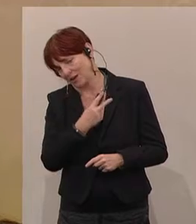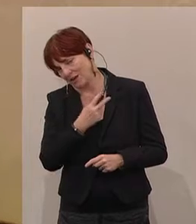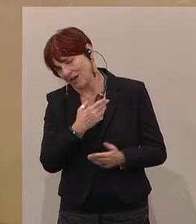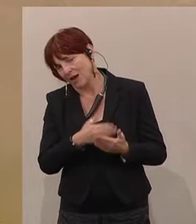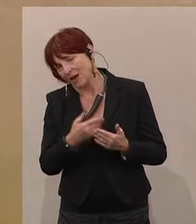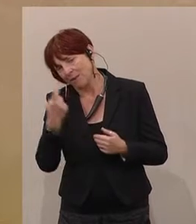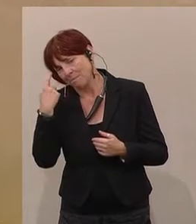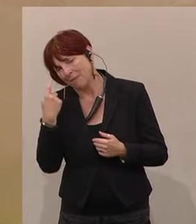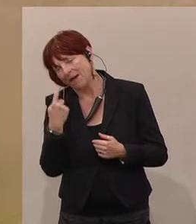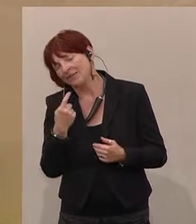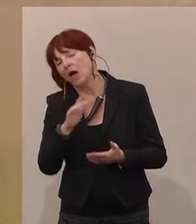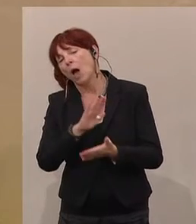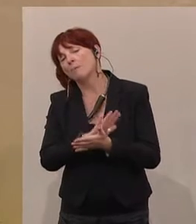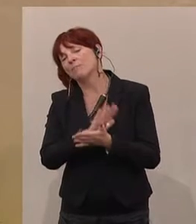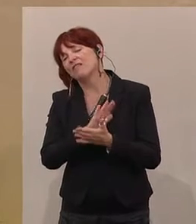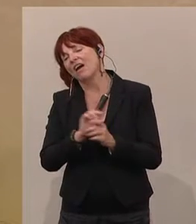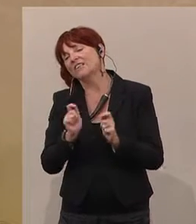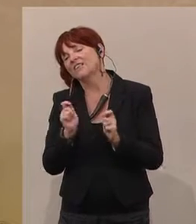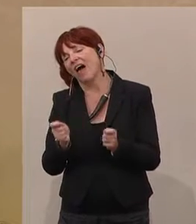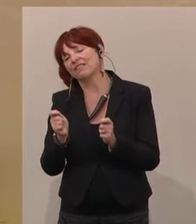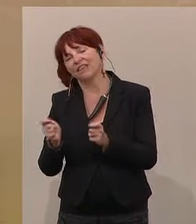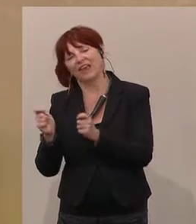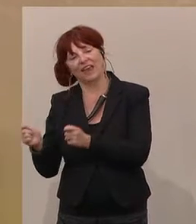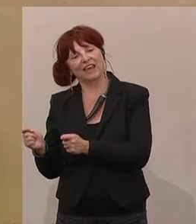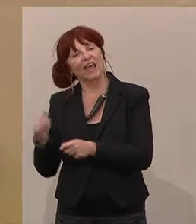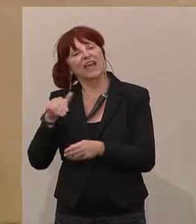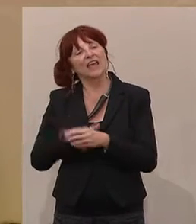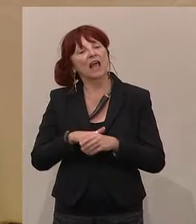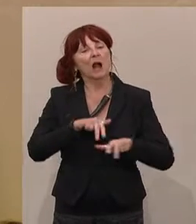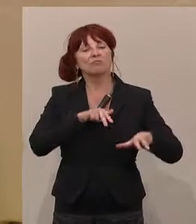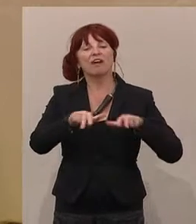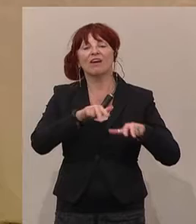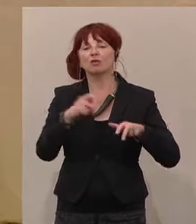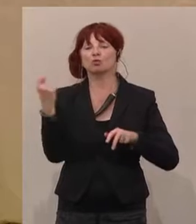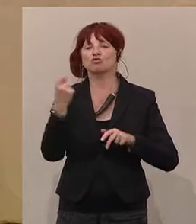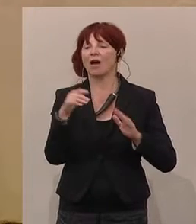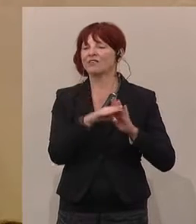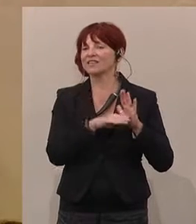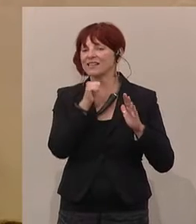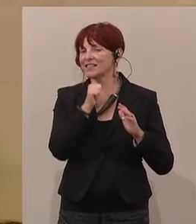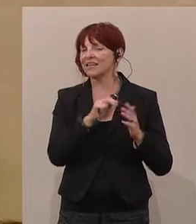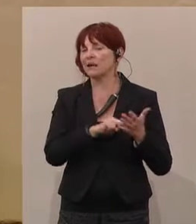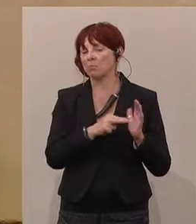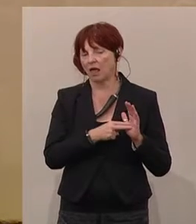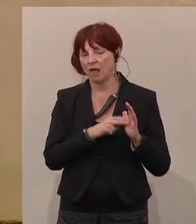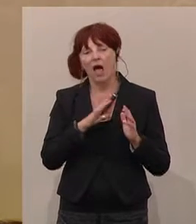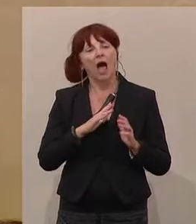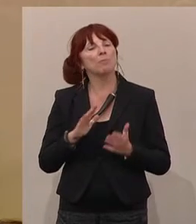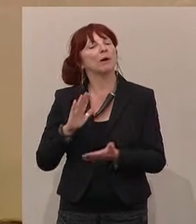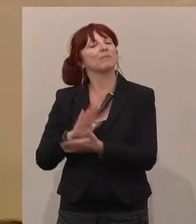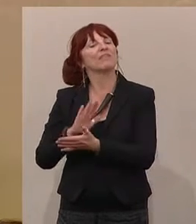Möglichkeit der Stellung von Beweisanträgen im Verwaltungsstrafgesetz nicht vorgesehen sind. Nachdem aber Beweisanträge grundsätzlich